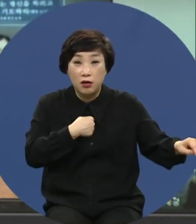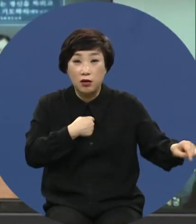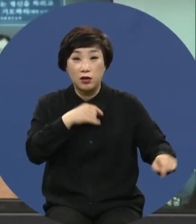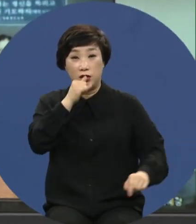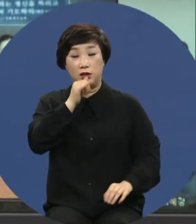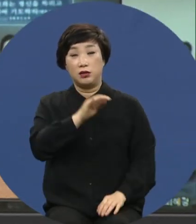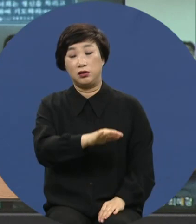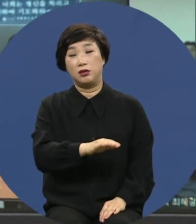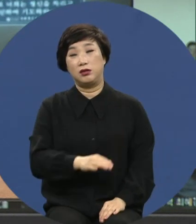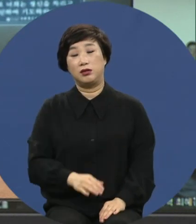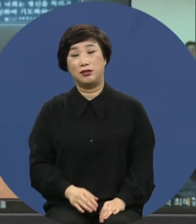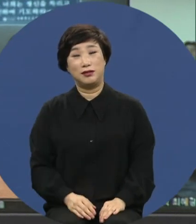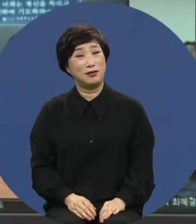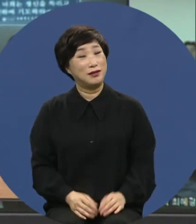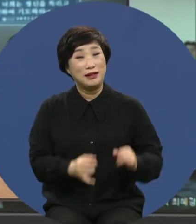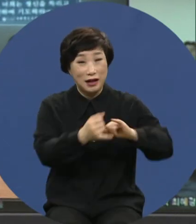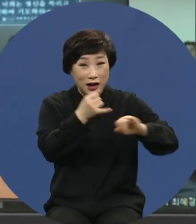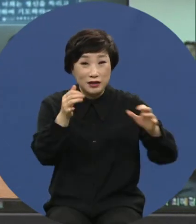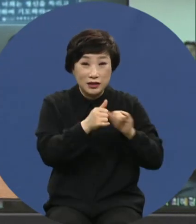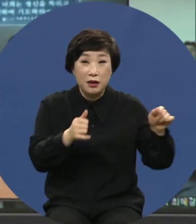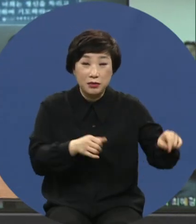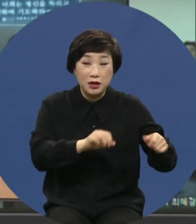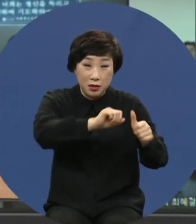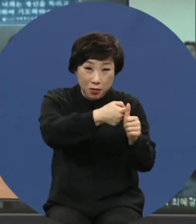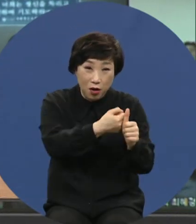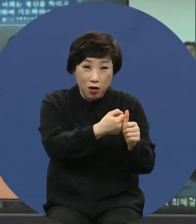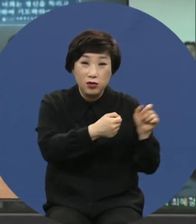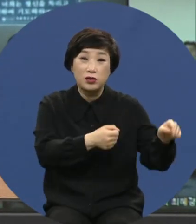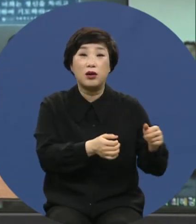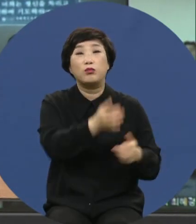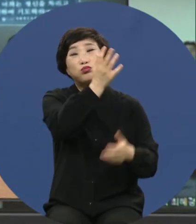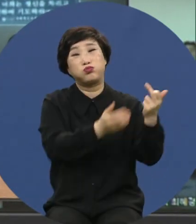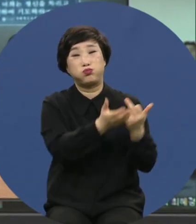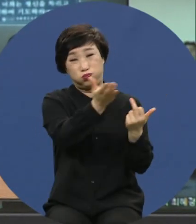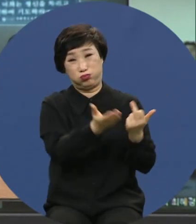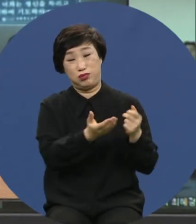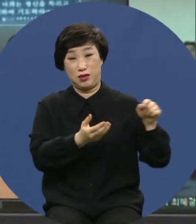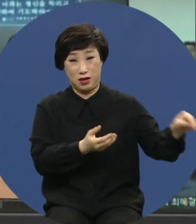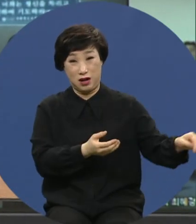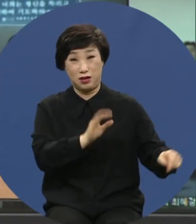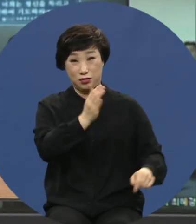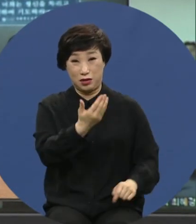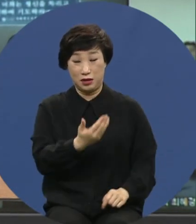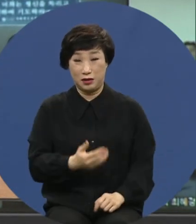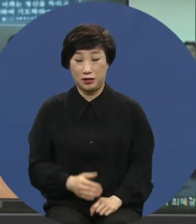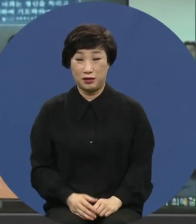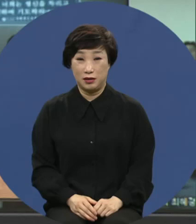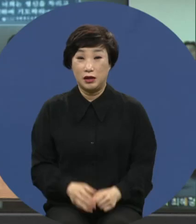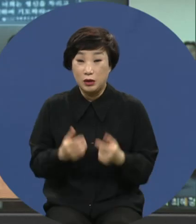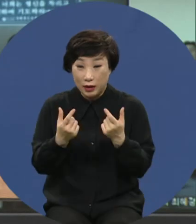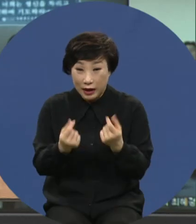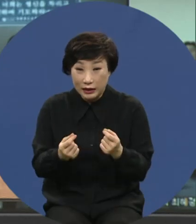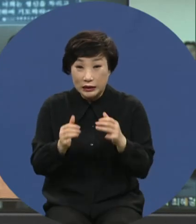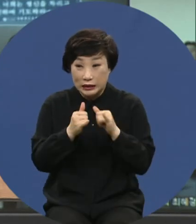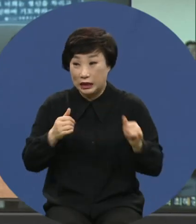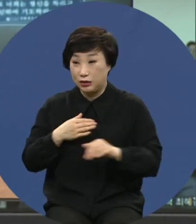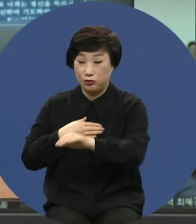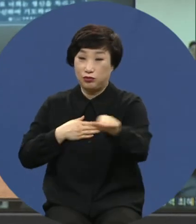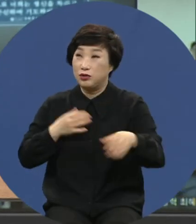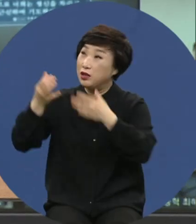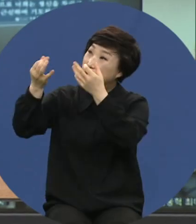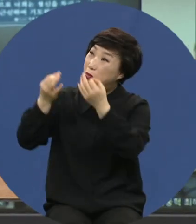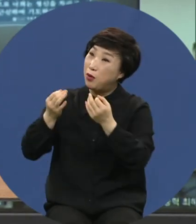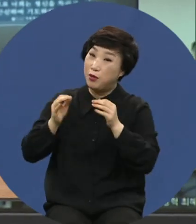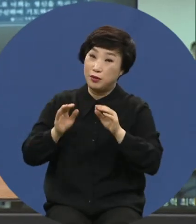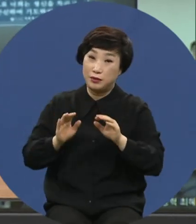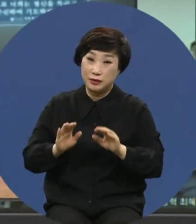버금가는 약속을 파기한 자의 형벌은 당연한 것이다 이 말입니다. 이와 같은 인간을 바라볼